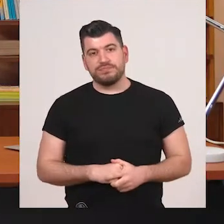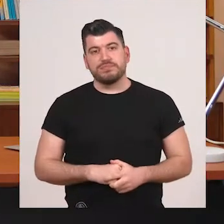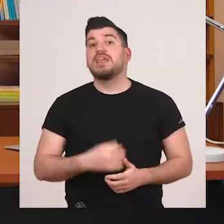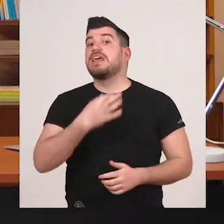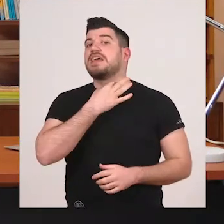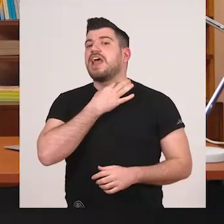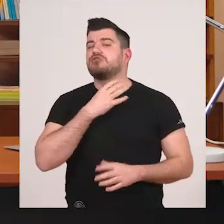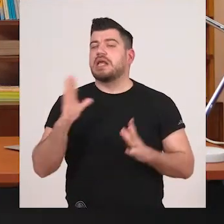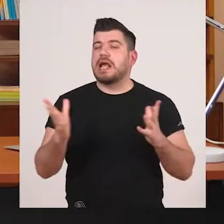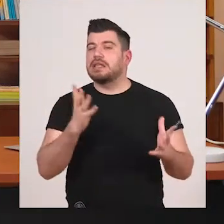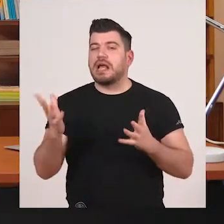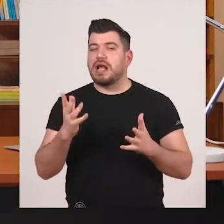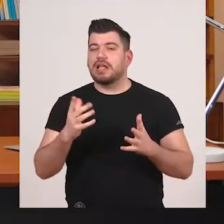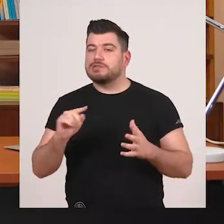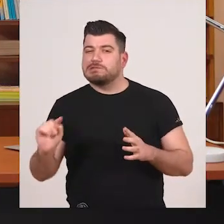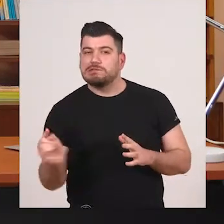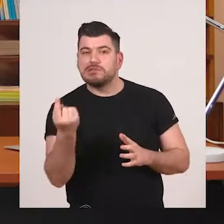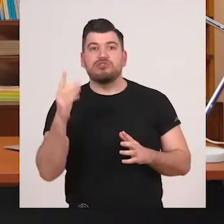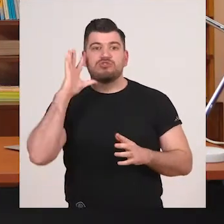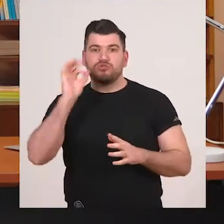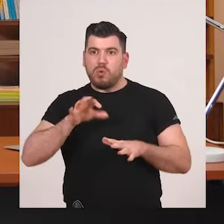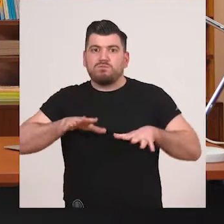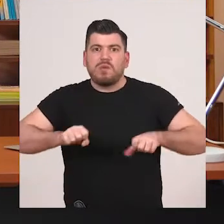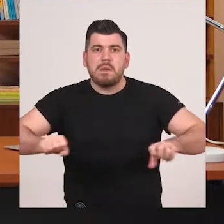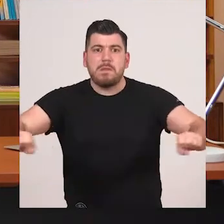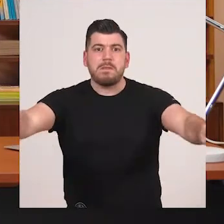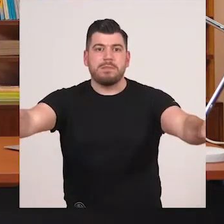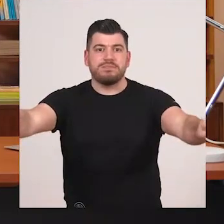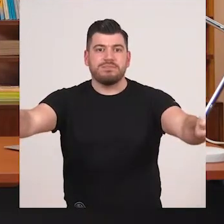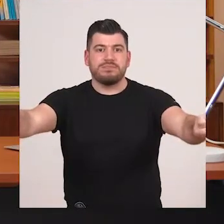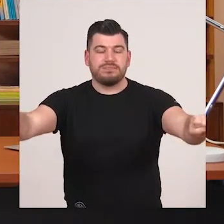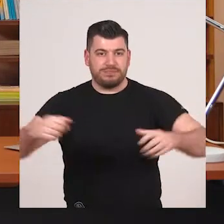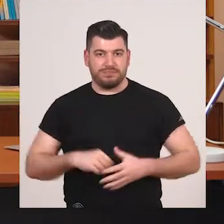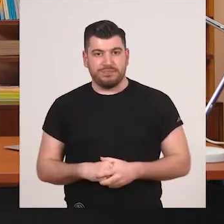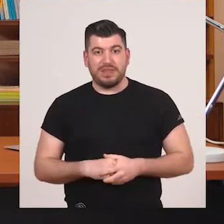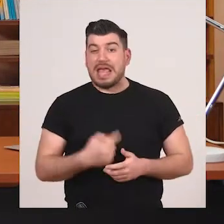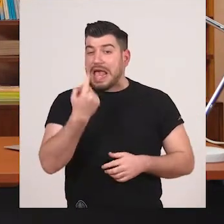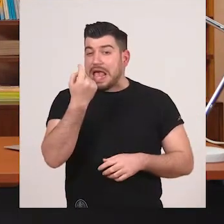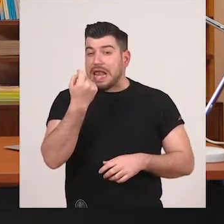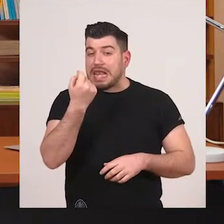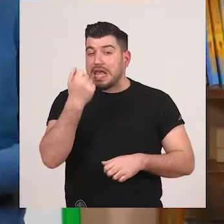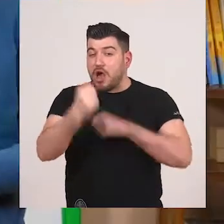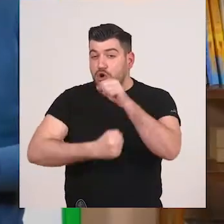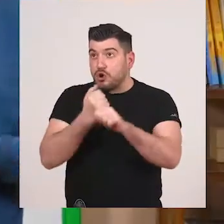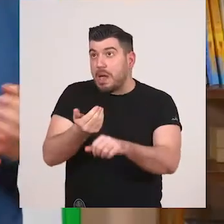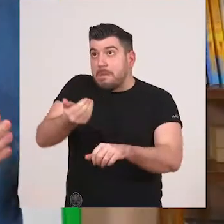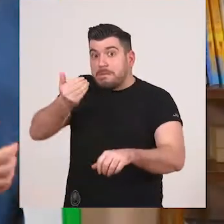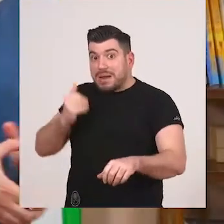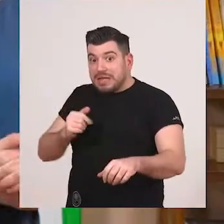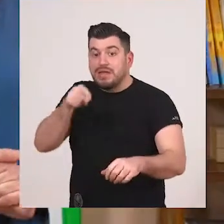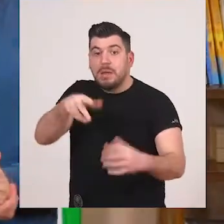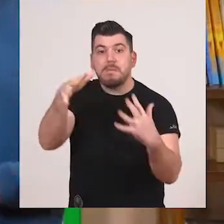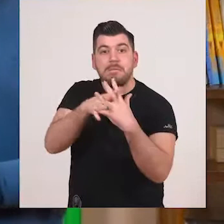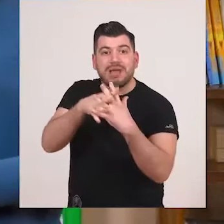Χρειάζονται μία αφορμή, χρειάζονται μία αιτία. Και λίγα χρόνια πριν από τη μάχη του Μαραθώνα, παιδιά,